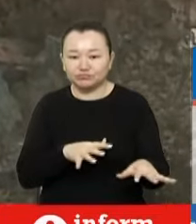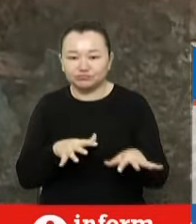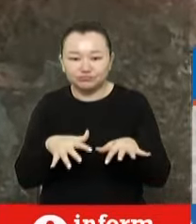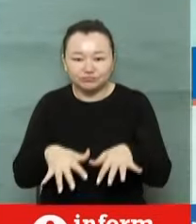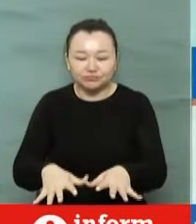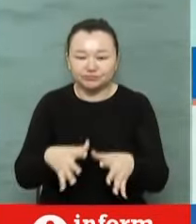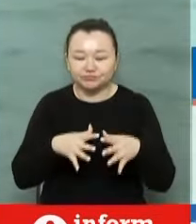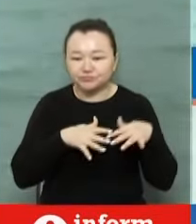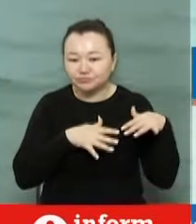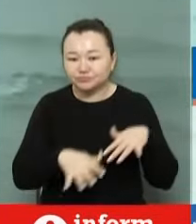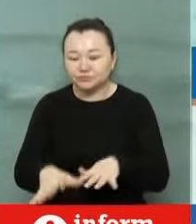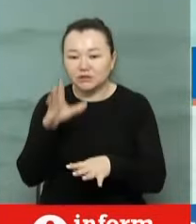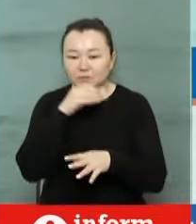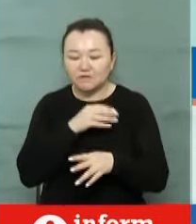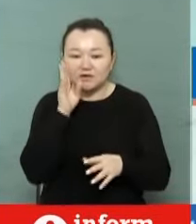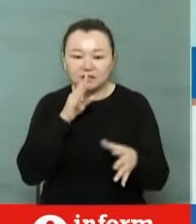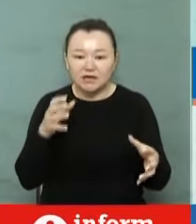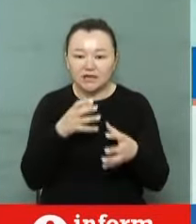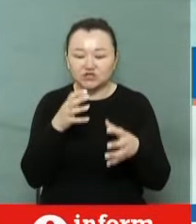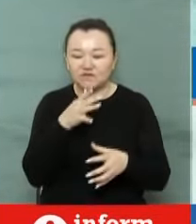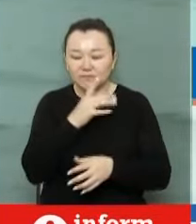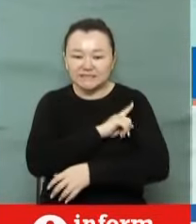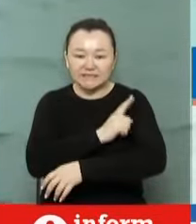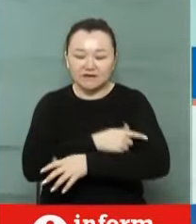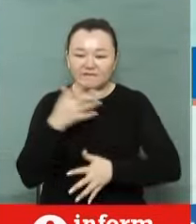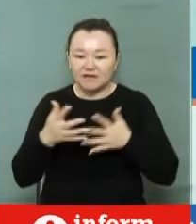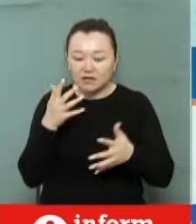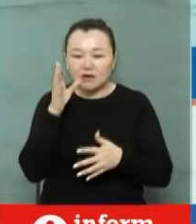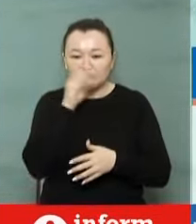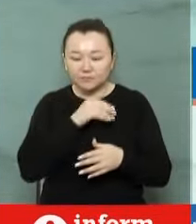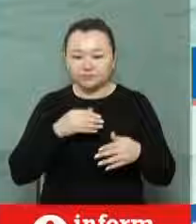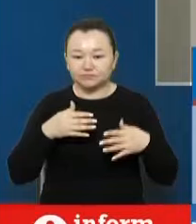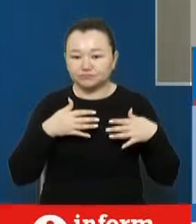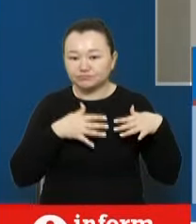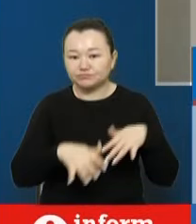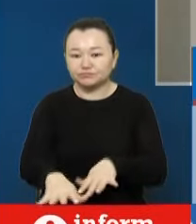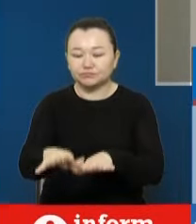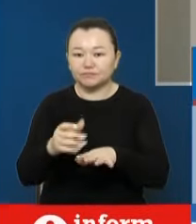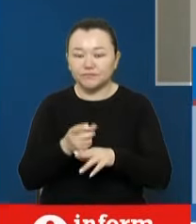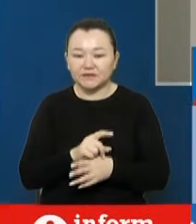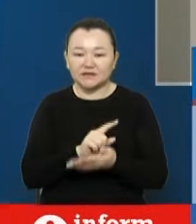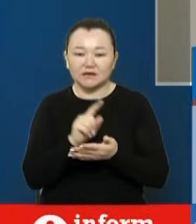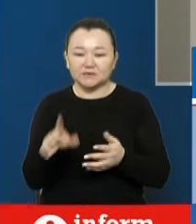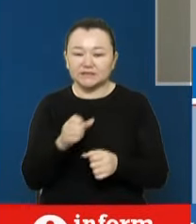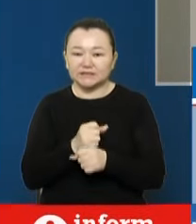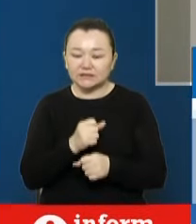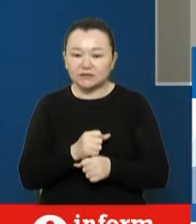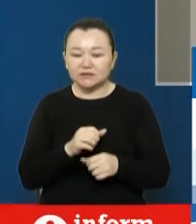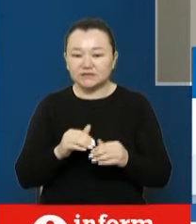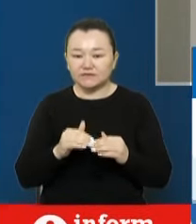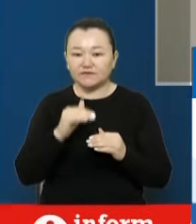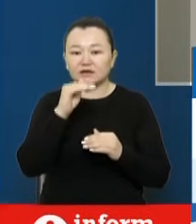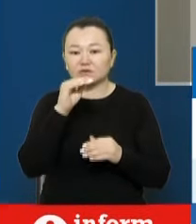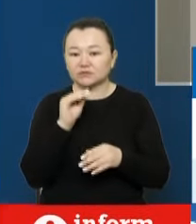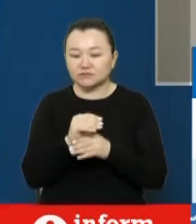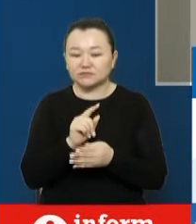случае полного заполнения водохранилища во время сильного ветра берег может размыть. Ей не обязательно делать даже сверху, она